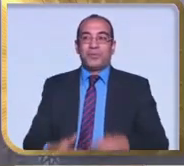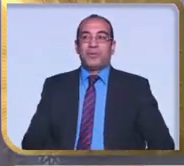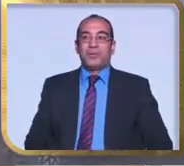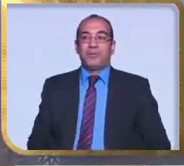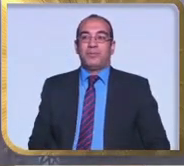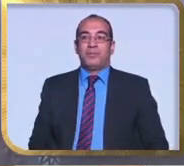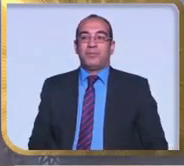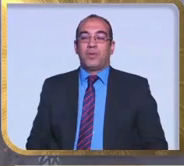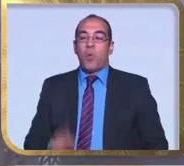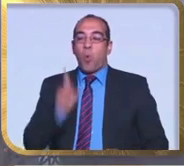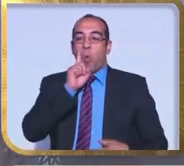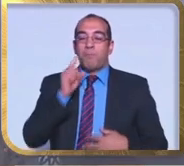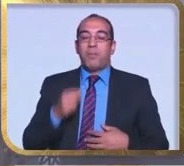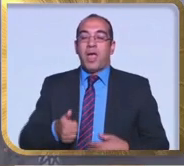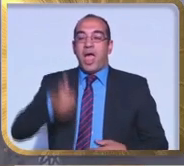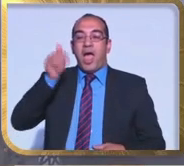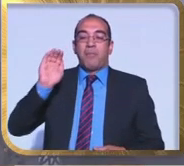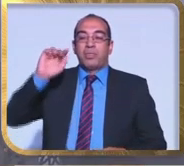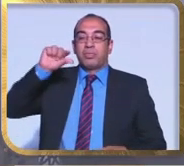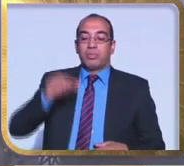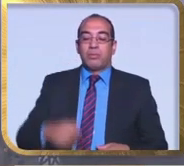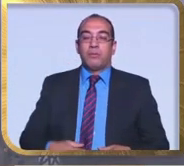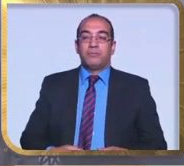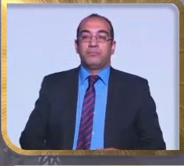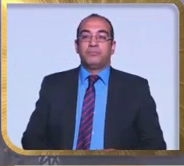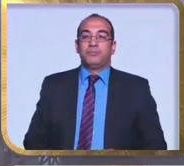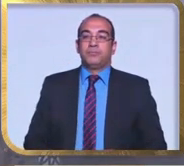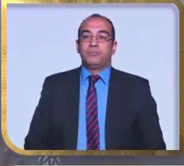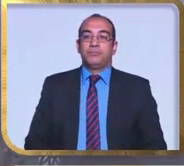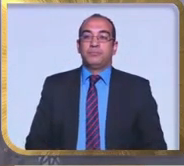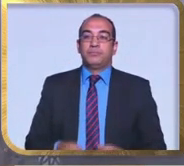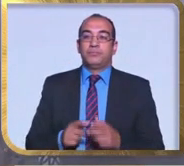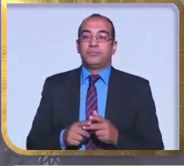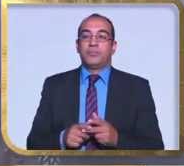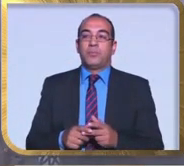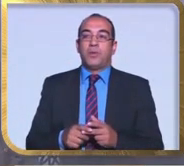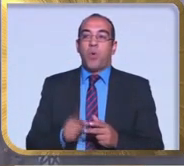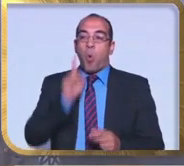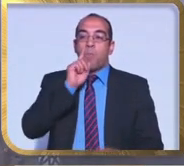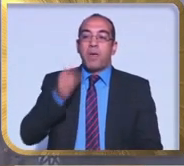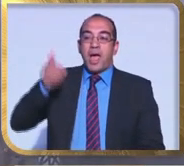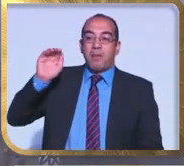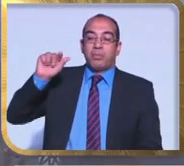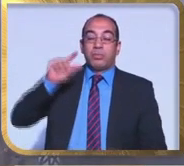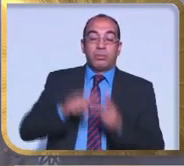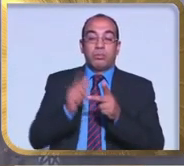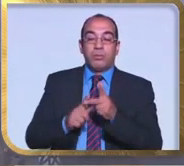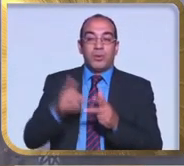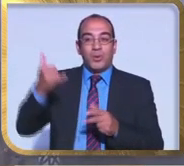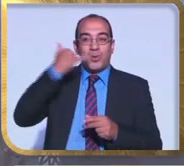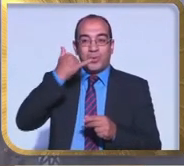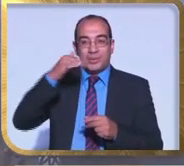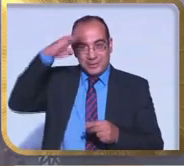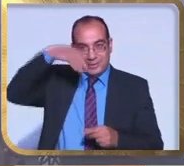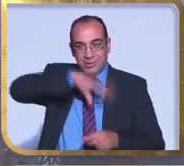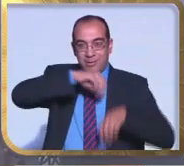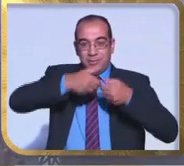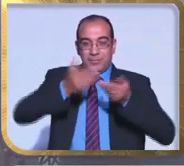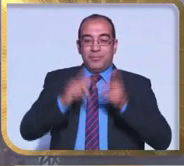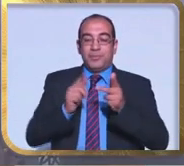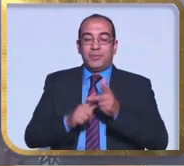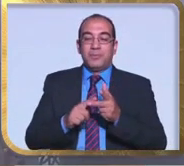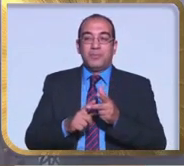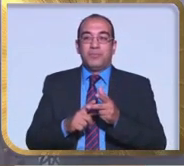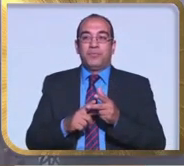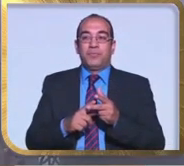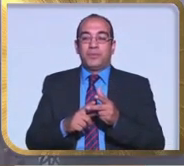ست ام احمد. خلي بالكم بس ان احنا معانا اسئله امبارح ما جاوبناهاش. ست ام احمد. عليكم السلام. السلام. عليكم السلام ورحمه